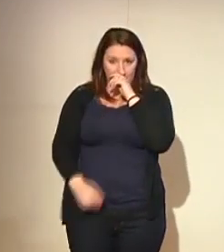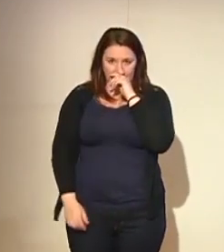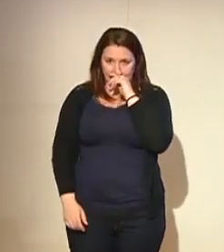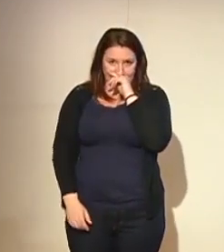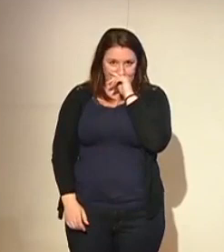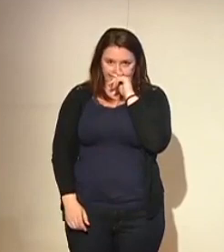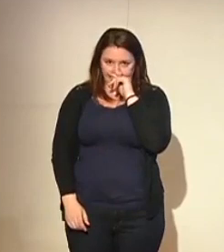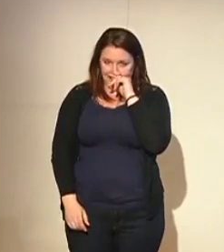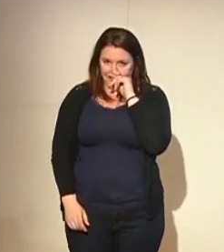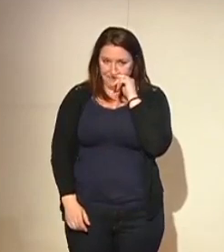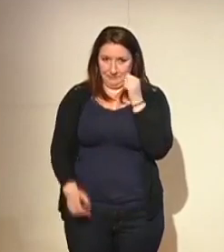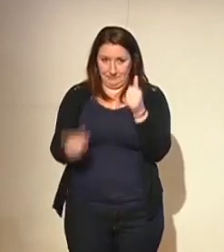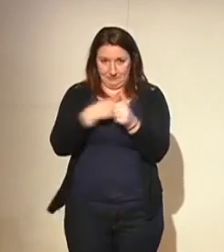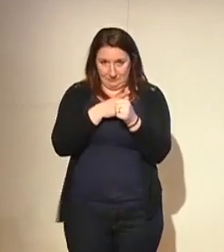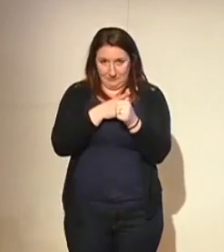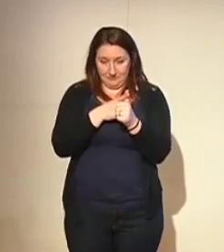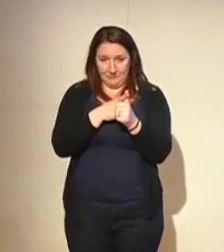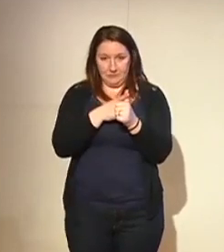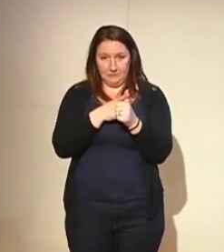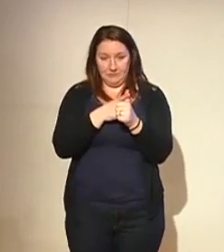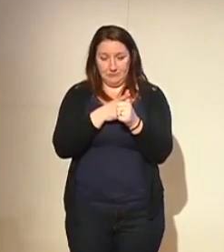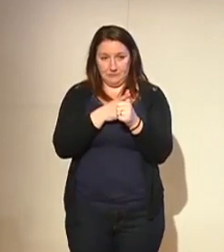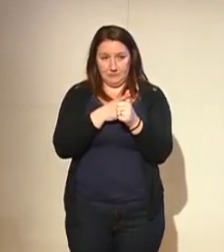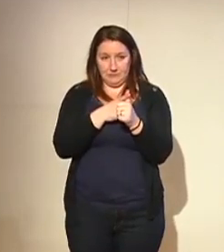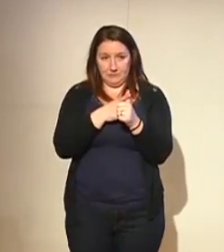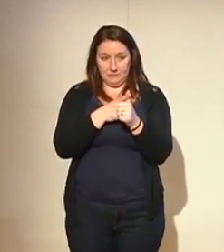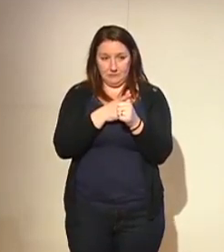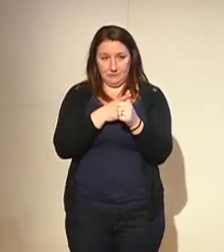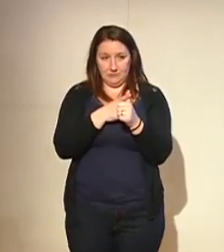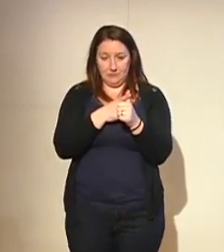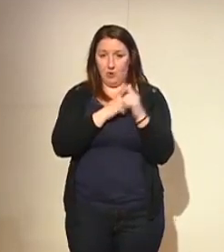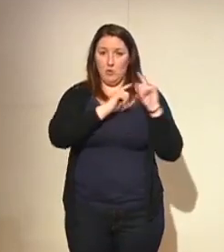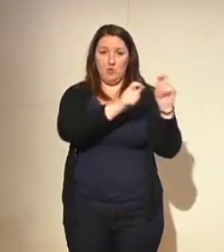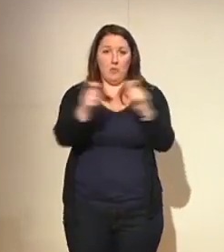ha il y a donc toute une série de